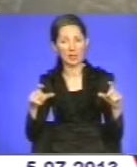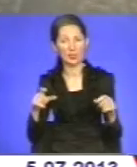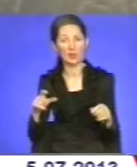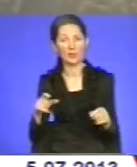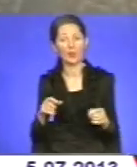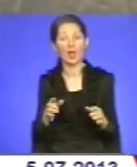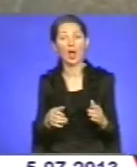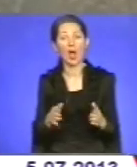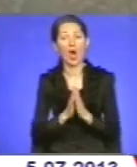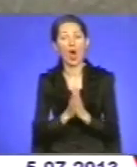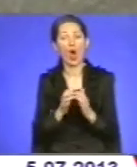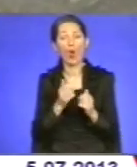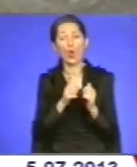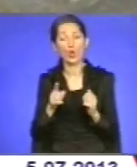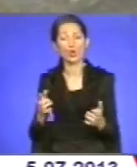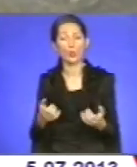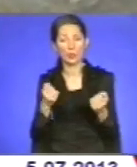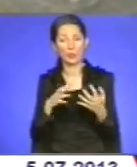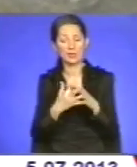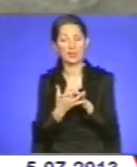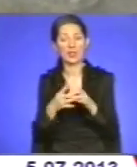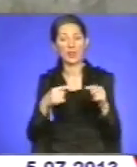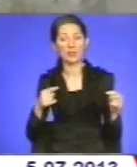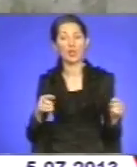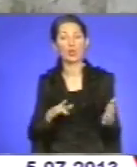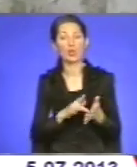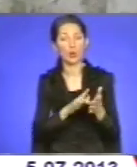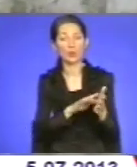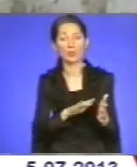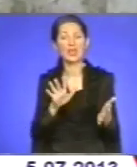кожного підтримувати сільський вид туризму, не засмічувати навколишнє